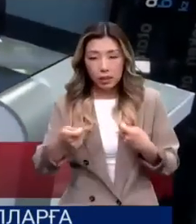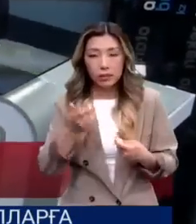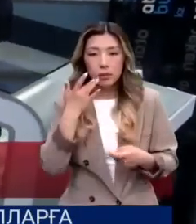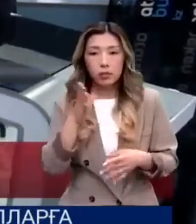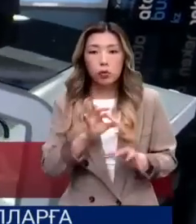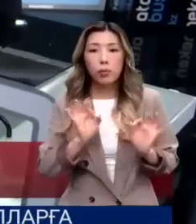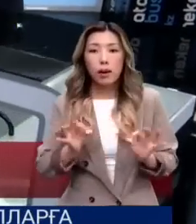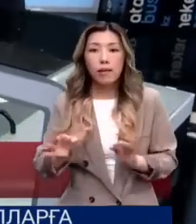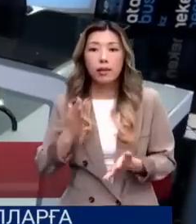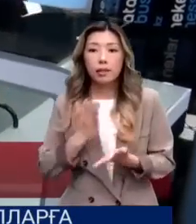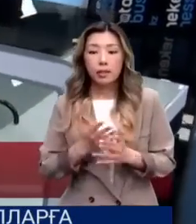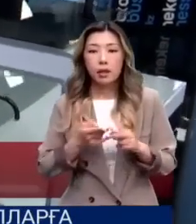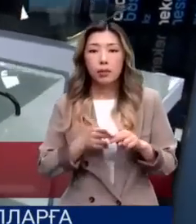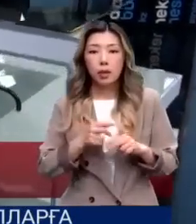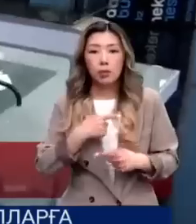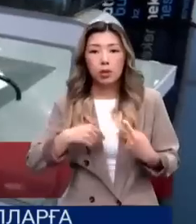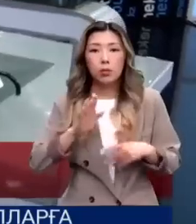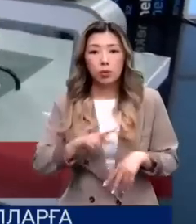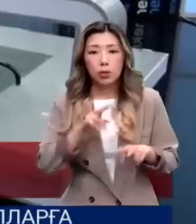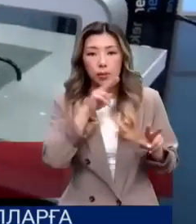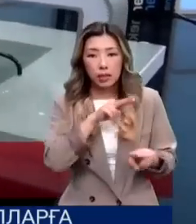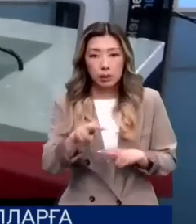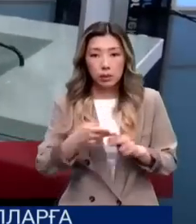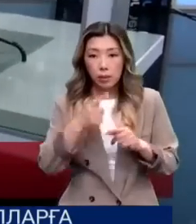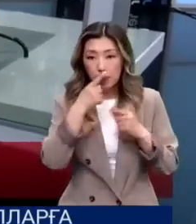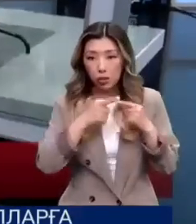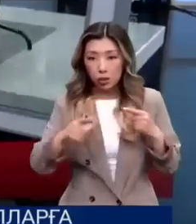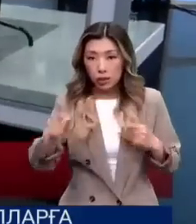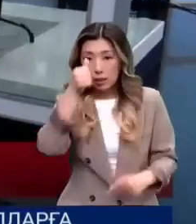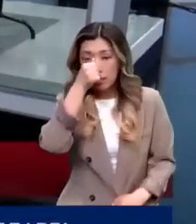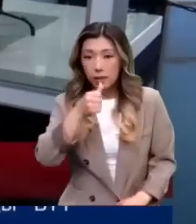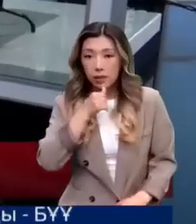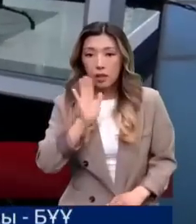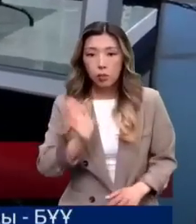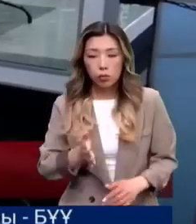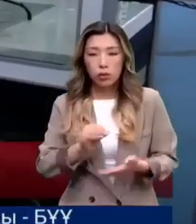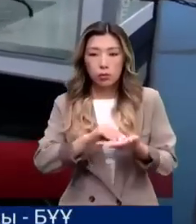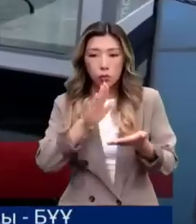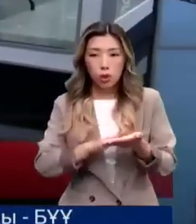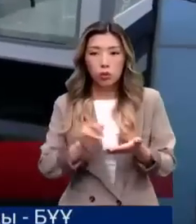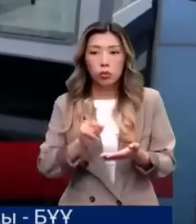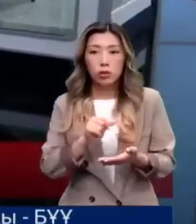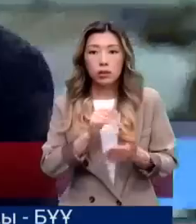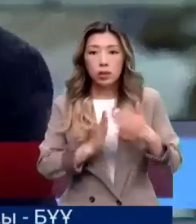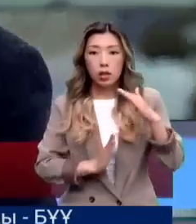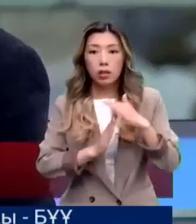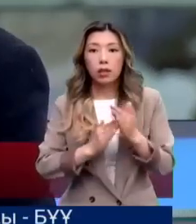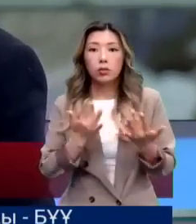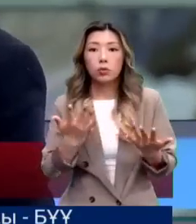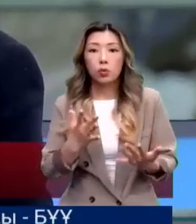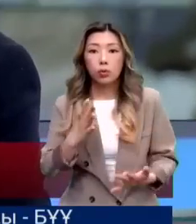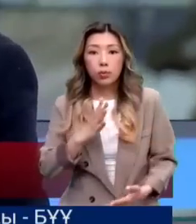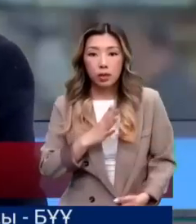правильный. Мы будем рассматривать его, я думаю, в ближайший там месяц. И, соответственно, будем на это указывать, что номинальный рост ВВП, он